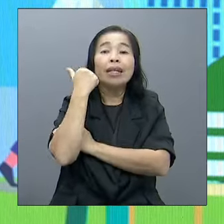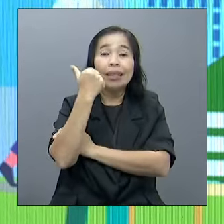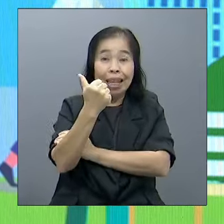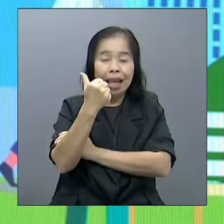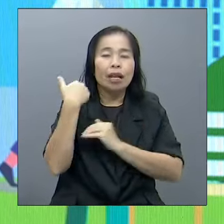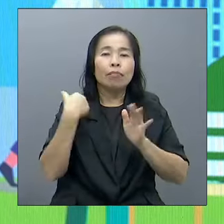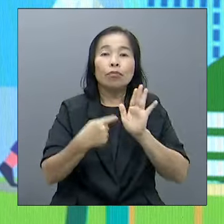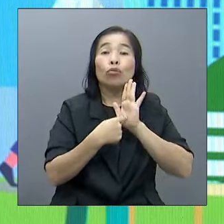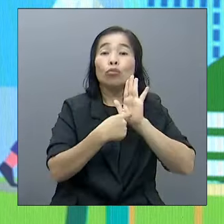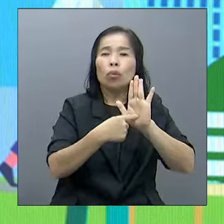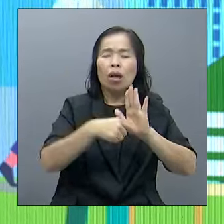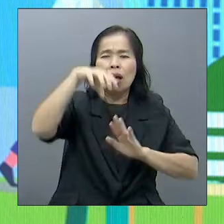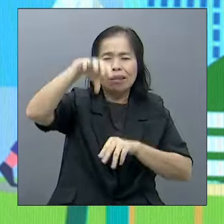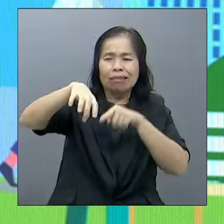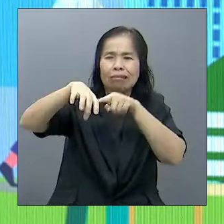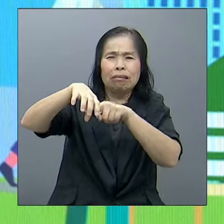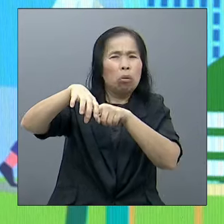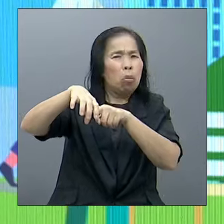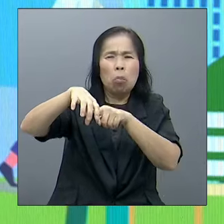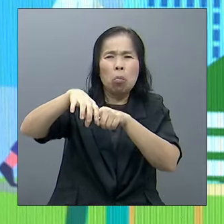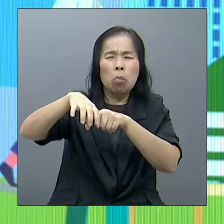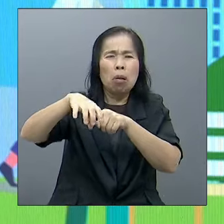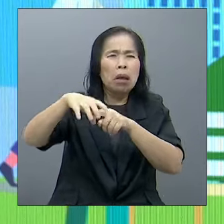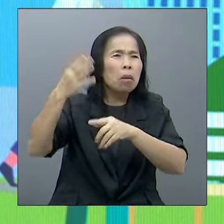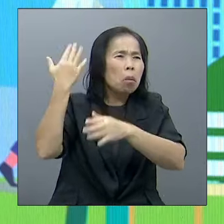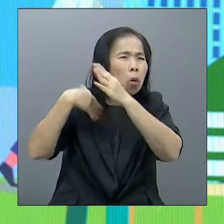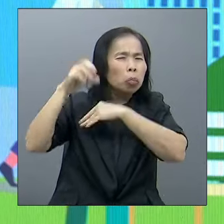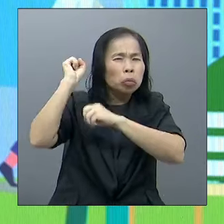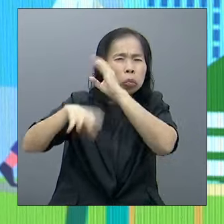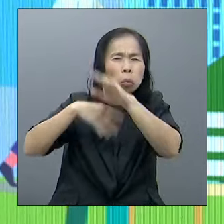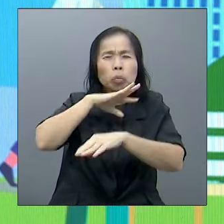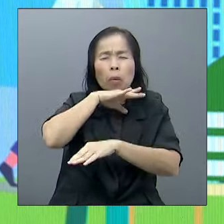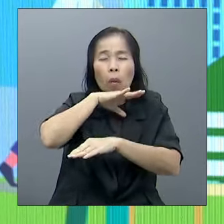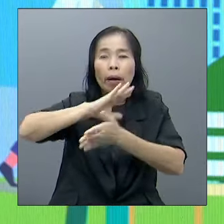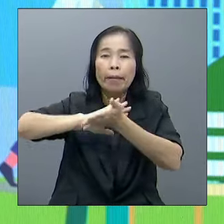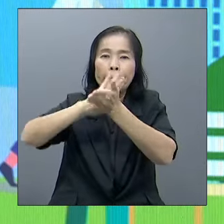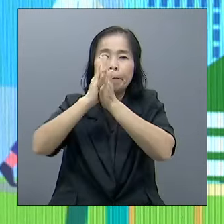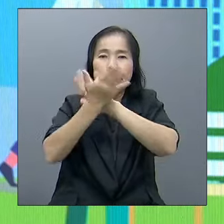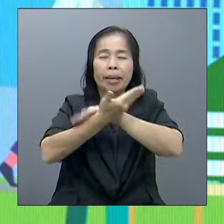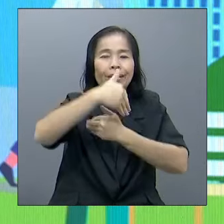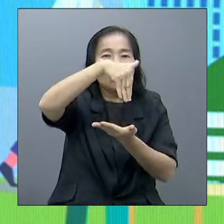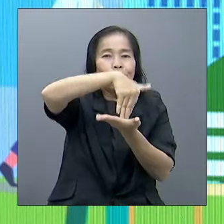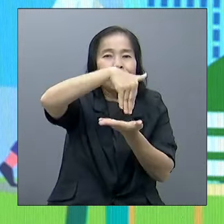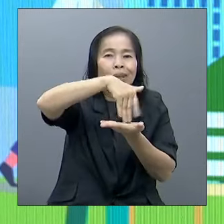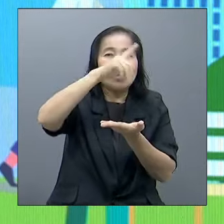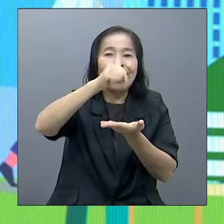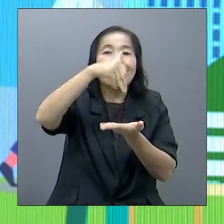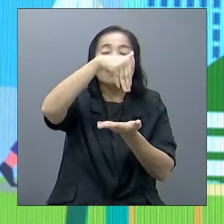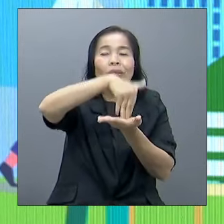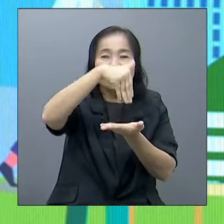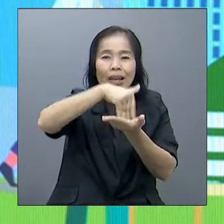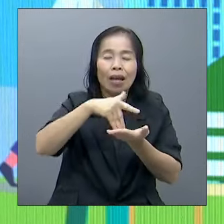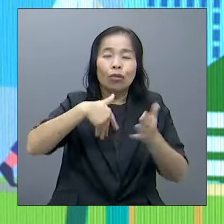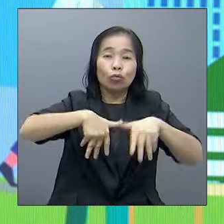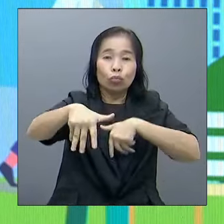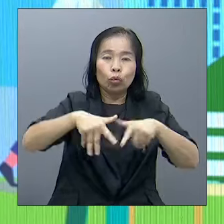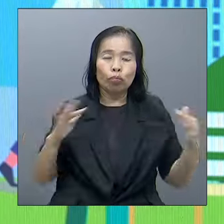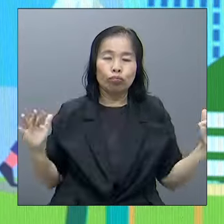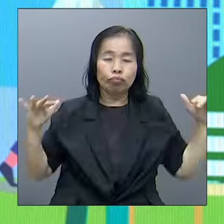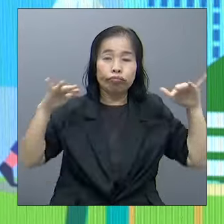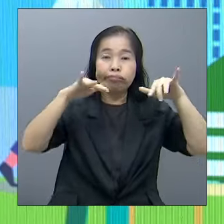นพื้นที่รกร้างนะคะคุณผู้ชมพวกเขาก็เปลี่ยนให้มาเป็นพื้นที่เรียนรู้ของชุมชนโดยการเริ่มคิดเริ่มทำแล้วก็ร่วมกันพัฒ